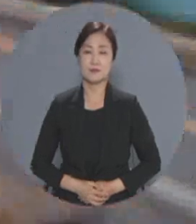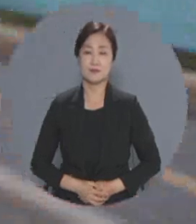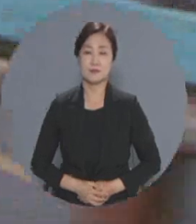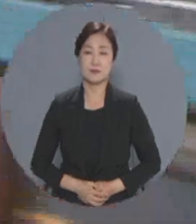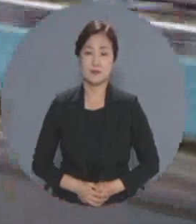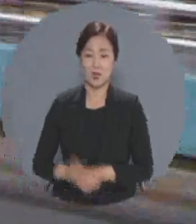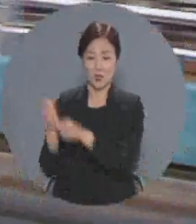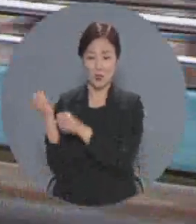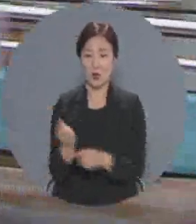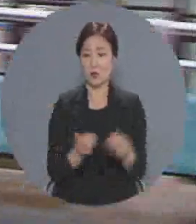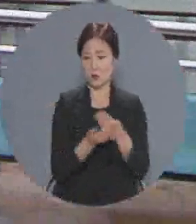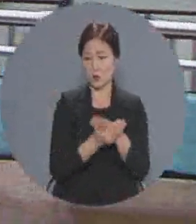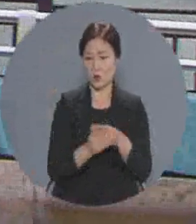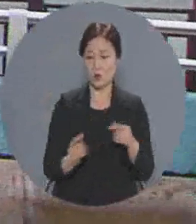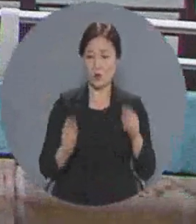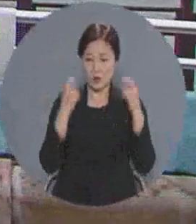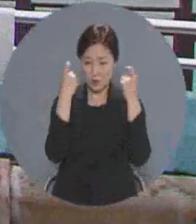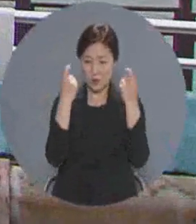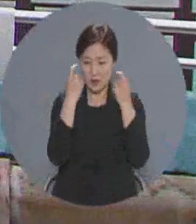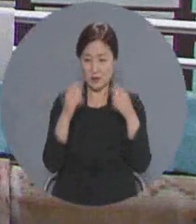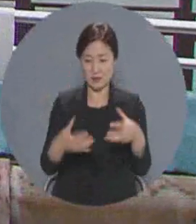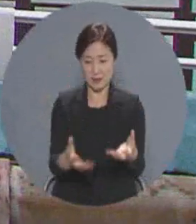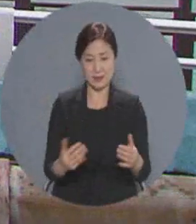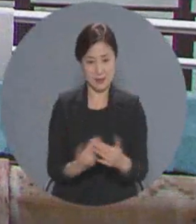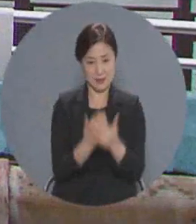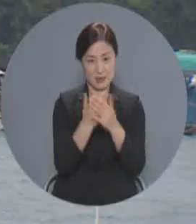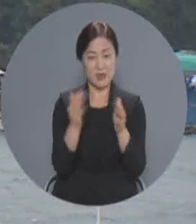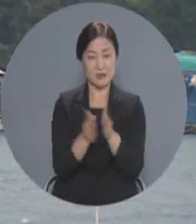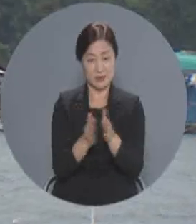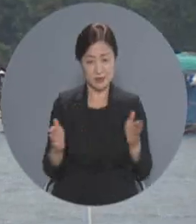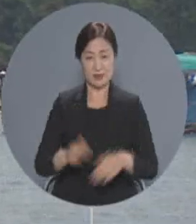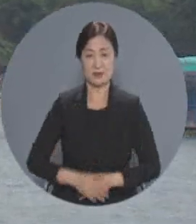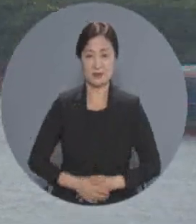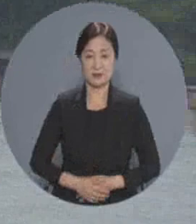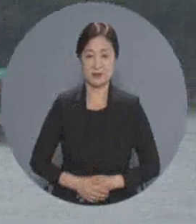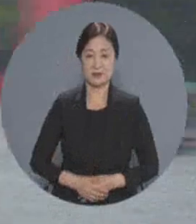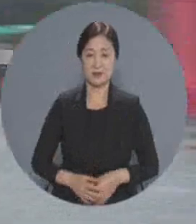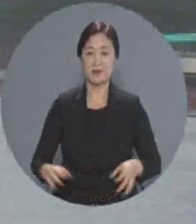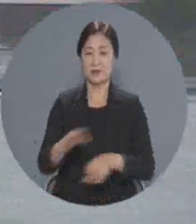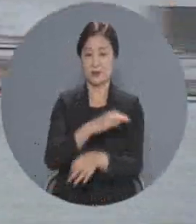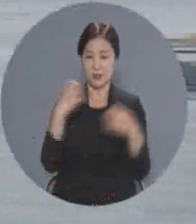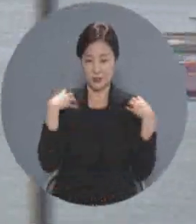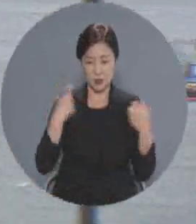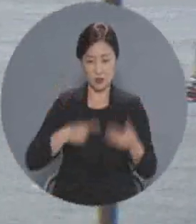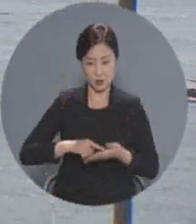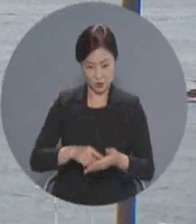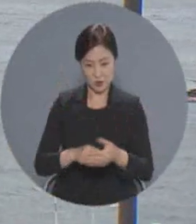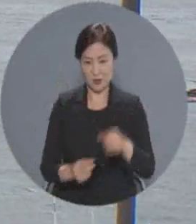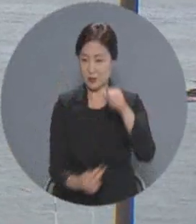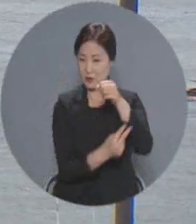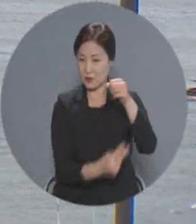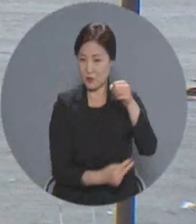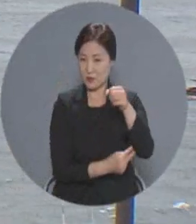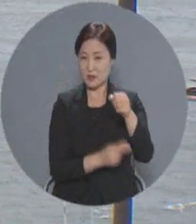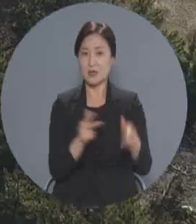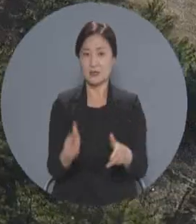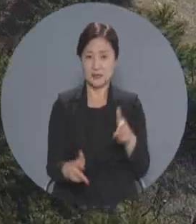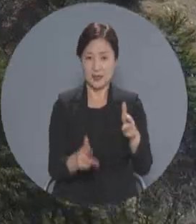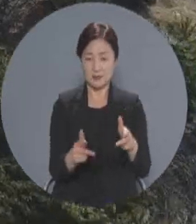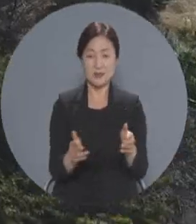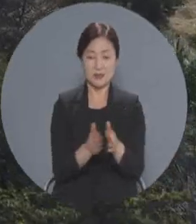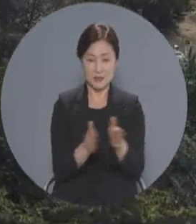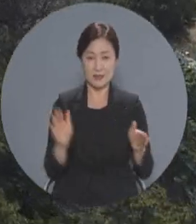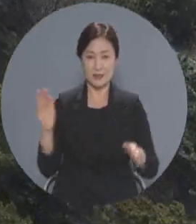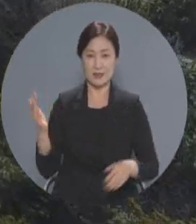경도 해양 관광단지 개발이 가시화되면서 광양만권 경제자유구역청이 추진하는 연륙교 건설 사업도 속도를